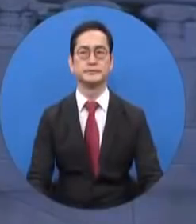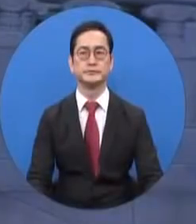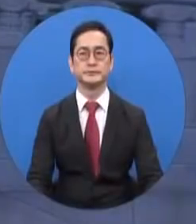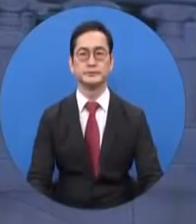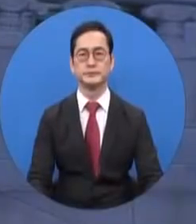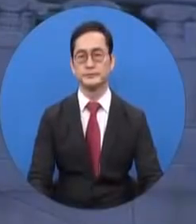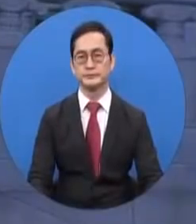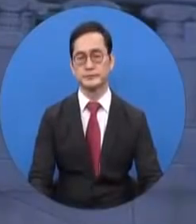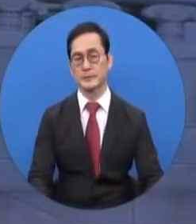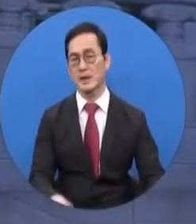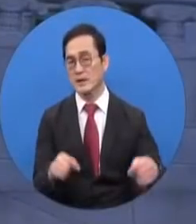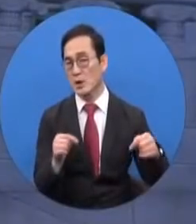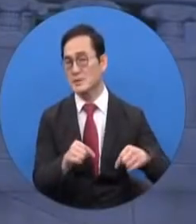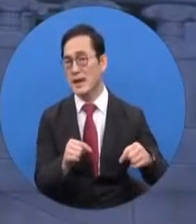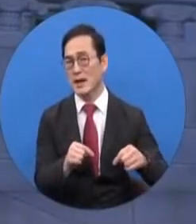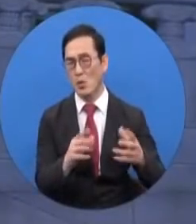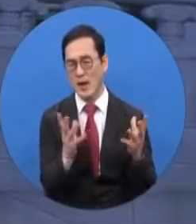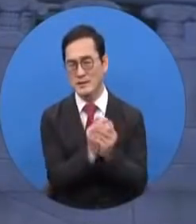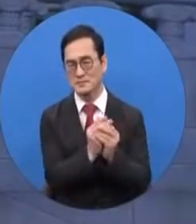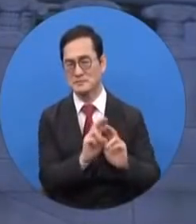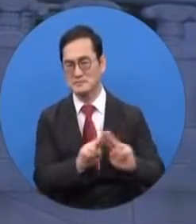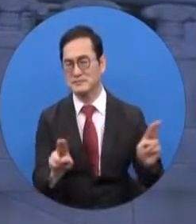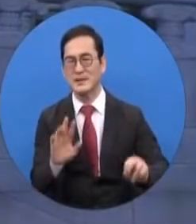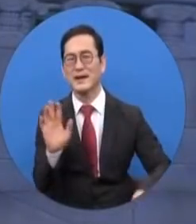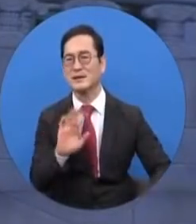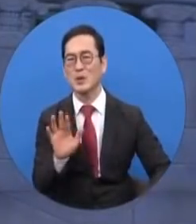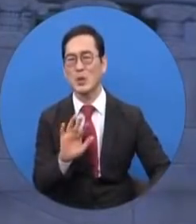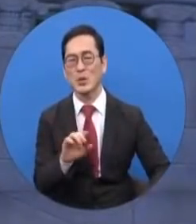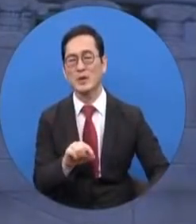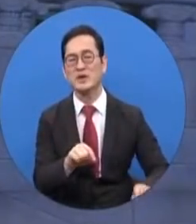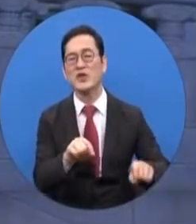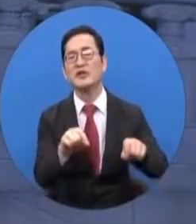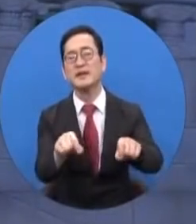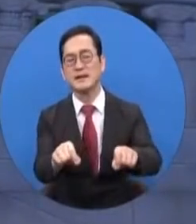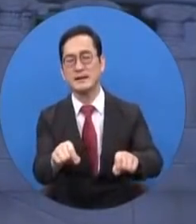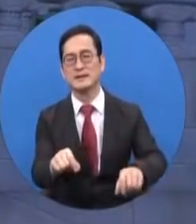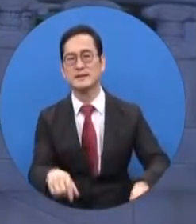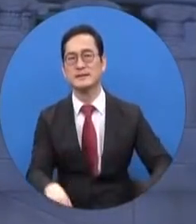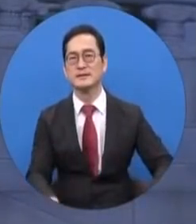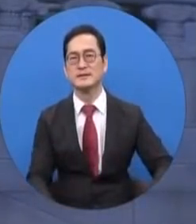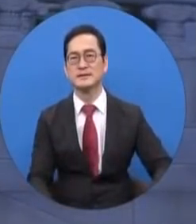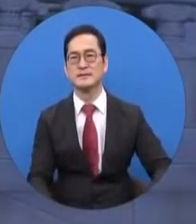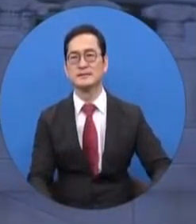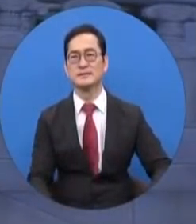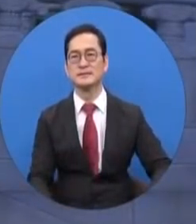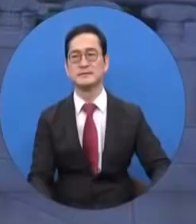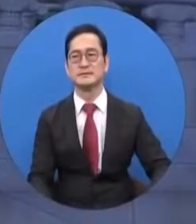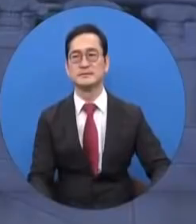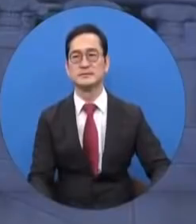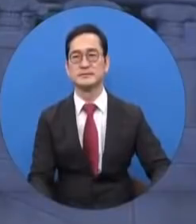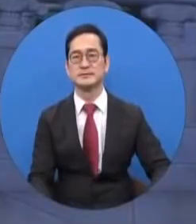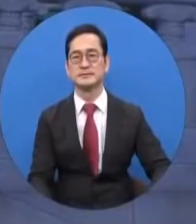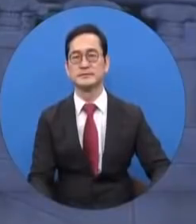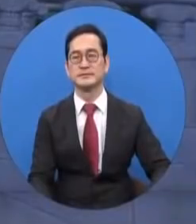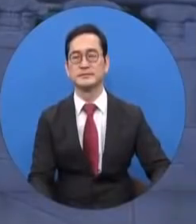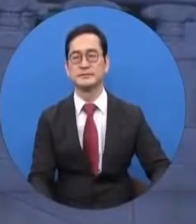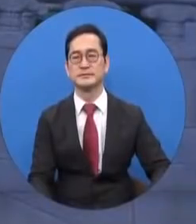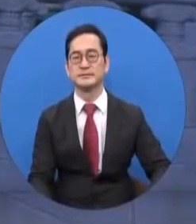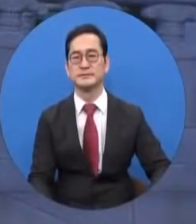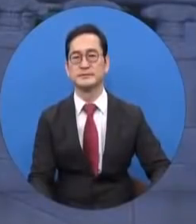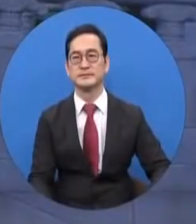아직까지 협상의 문이 열려 있다라는 게 장재원 실장의 의견이었습니다. 그렇기 때문에 청와대에서도 완전히 무산이 아니라 연기로 발표를 한